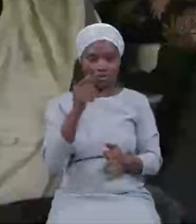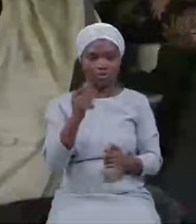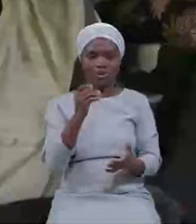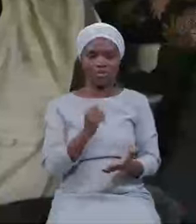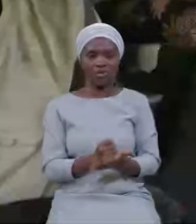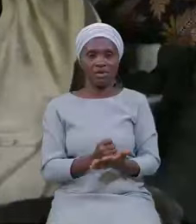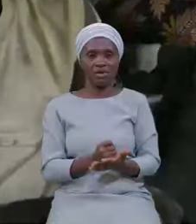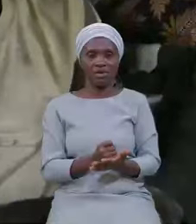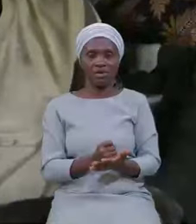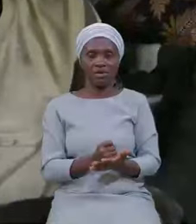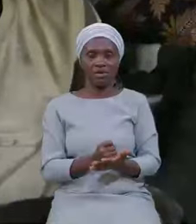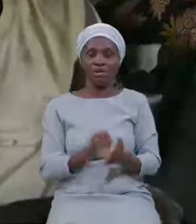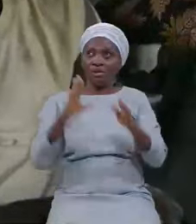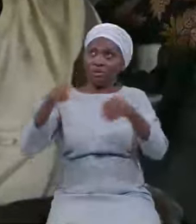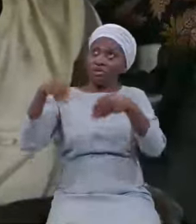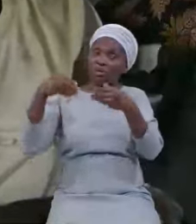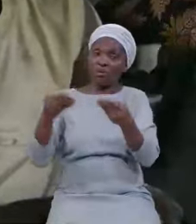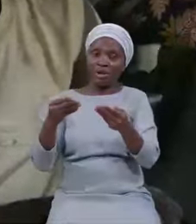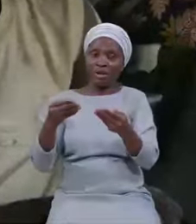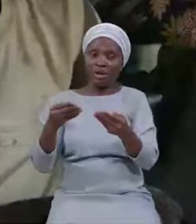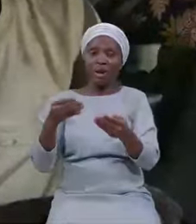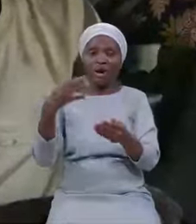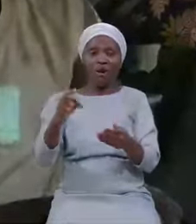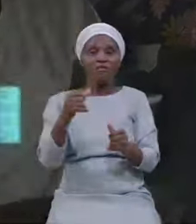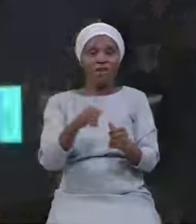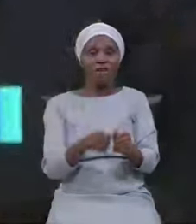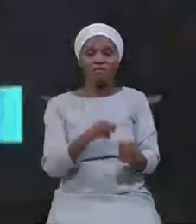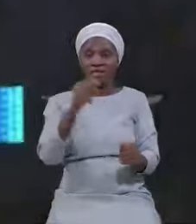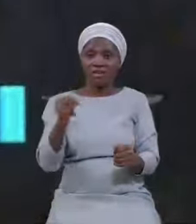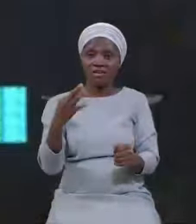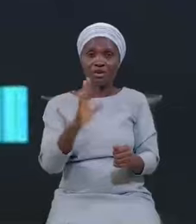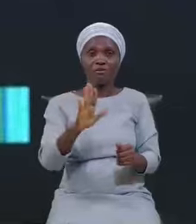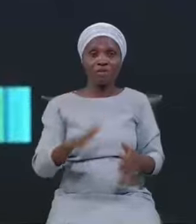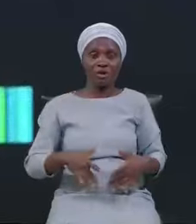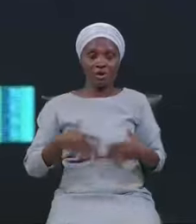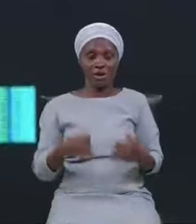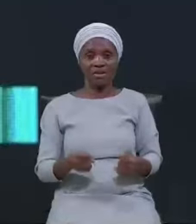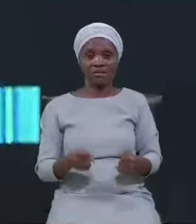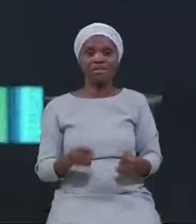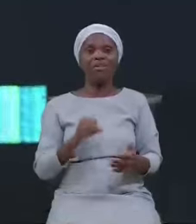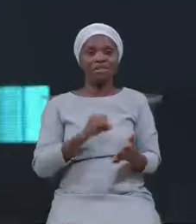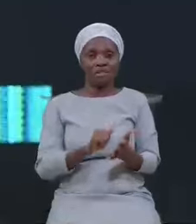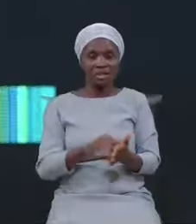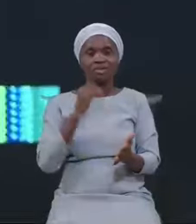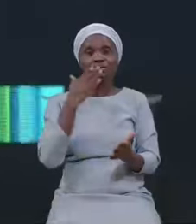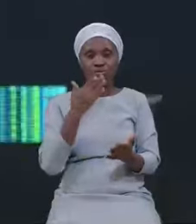La provision de tout besoin de ta vie, c'est une bonne chose. Et il ne va pas te